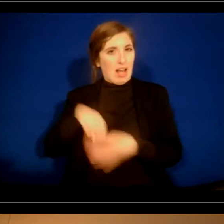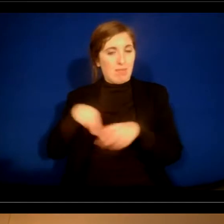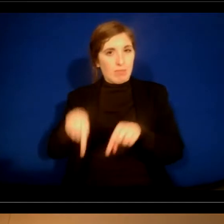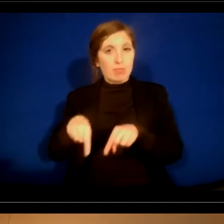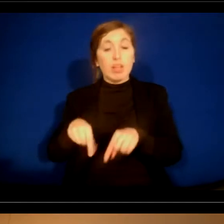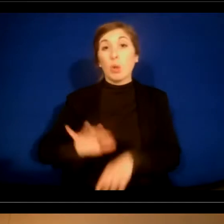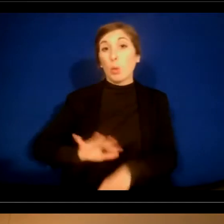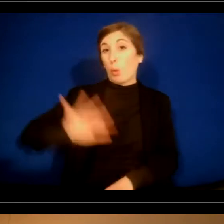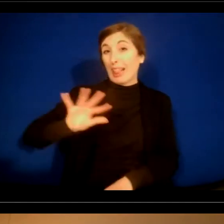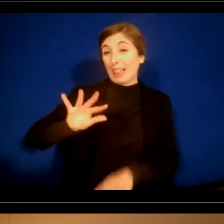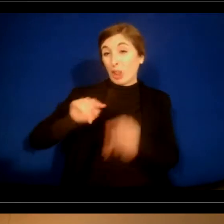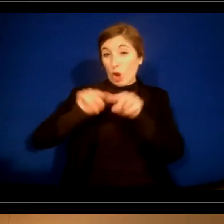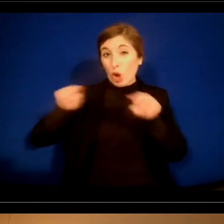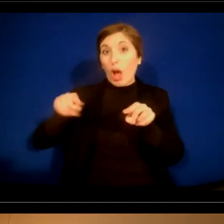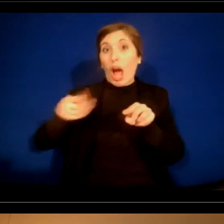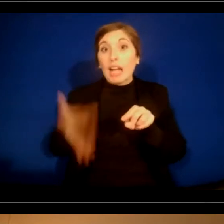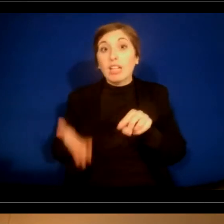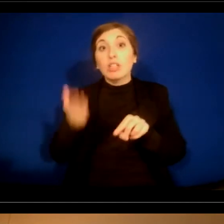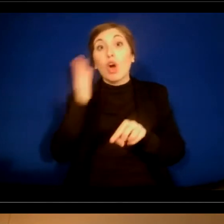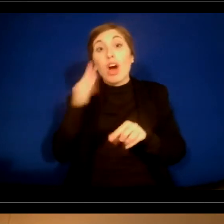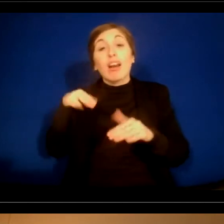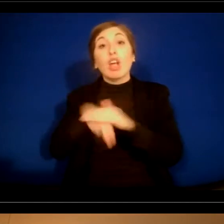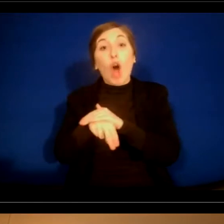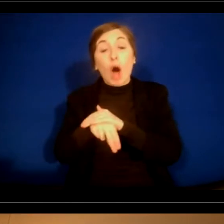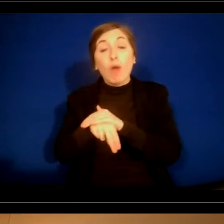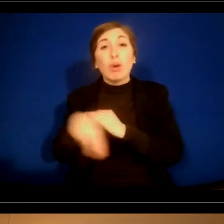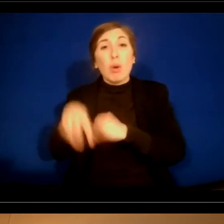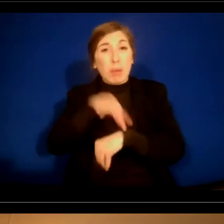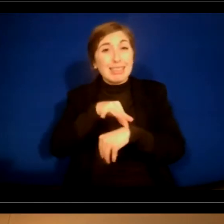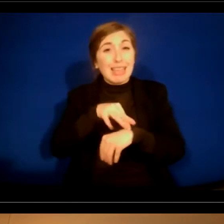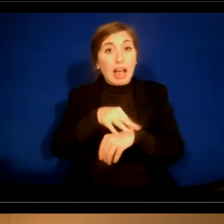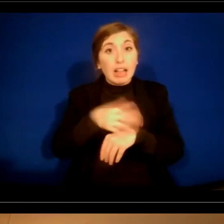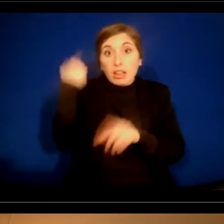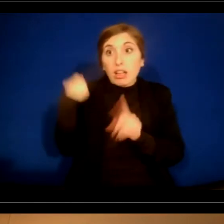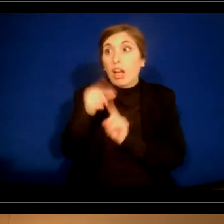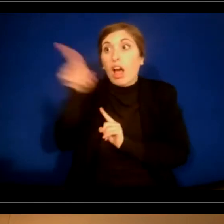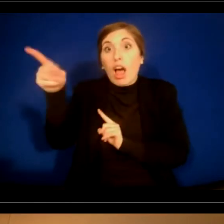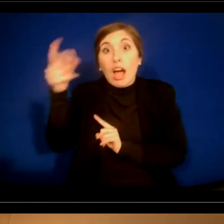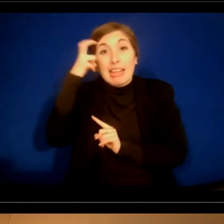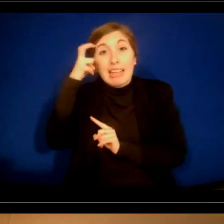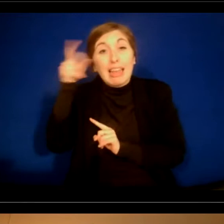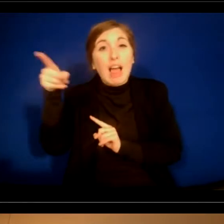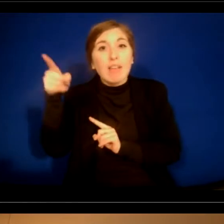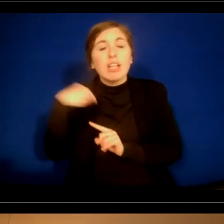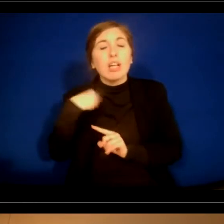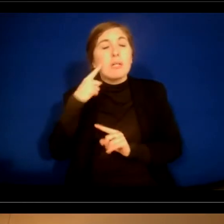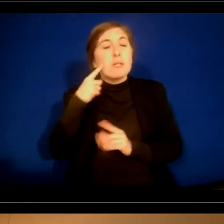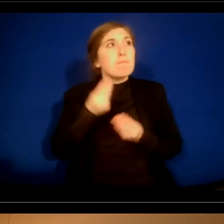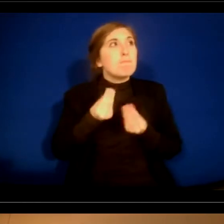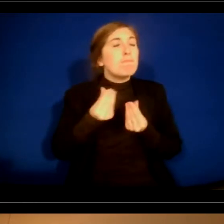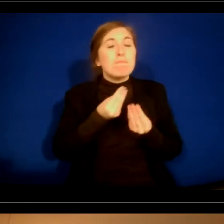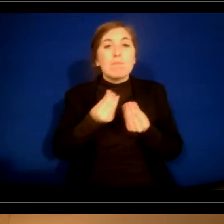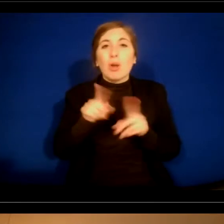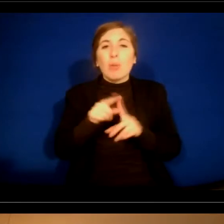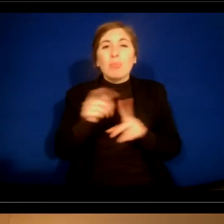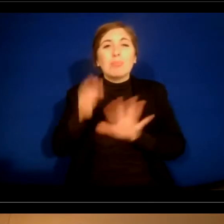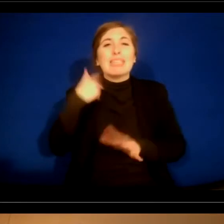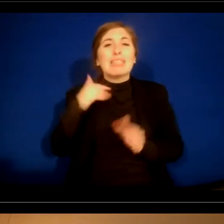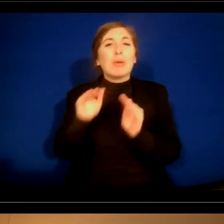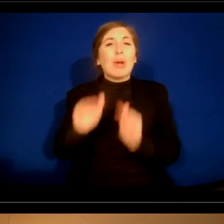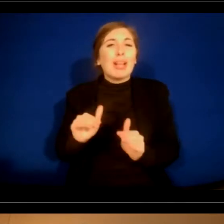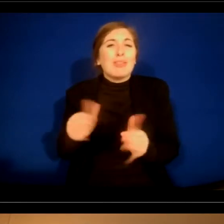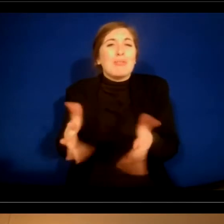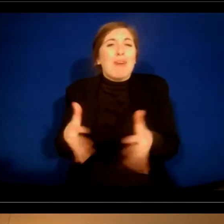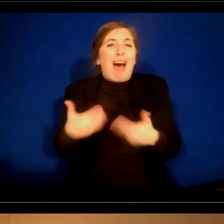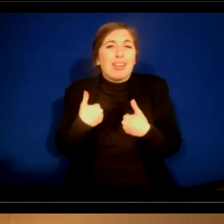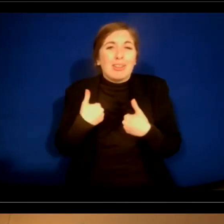che erano a Kiev, e ho la sensazione di, in qualche modo, di averli protetti. Forse è una sensazione un po' ingenua, me